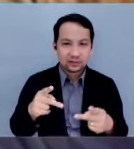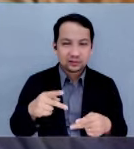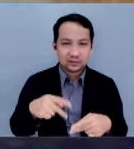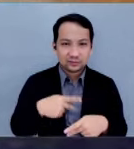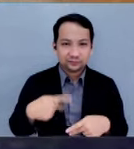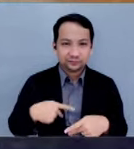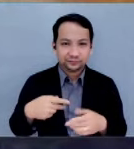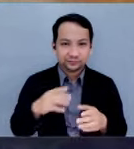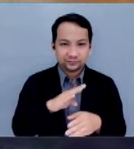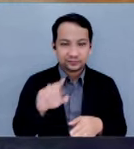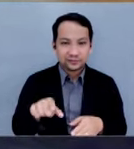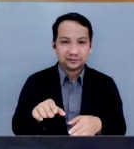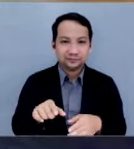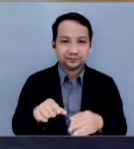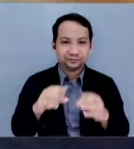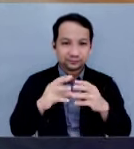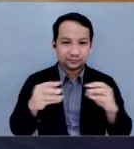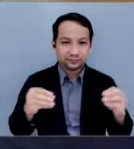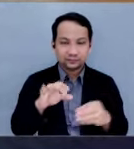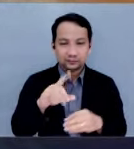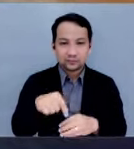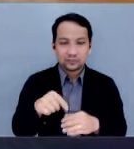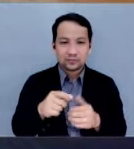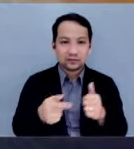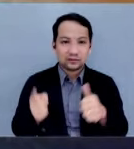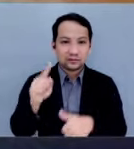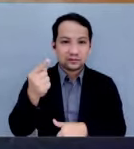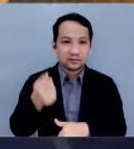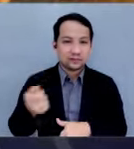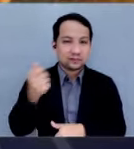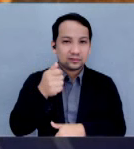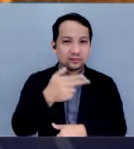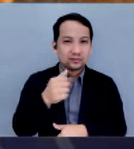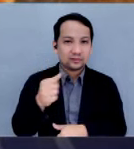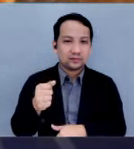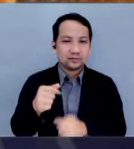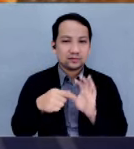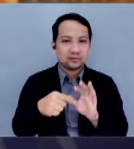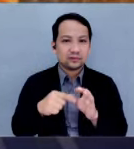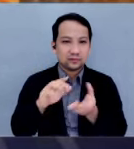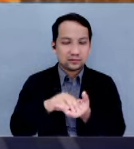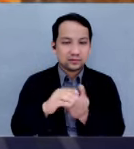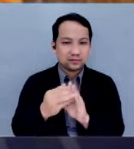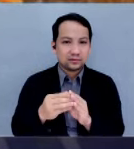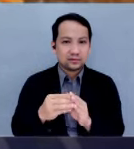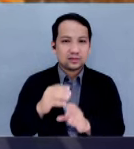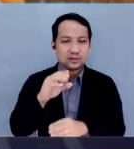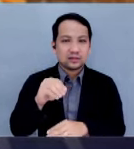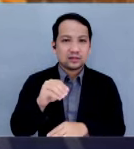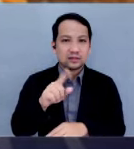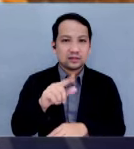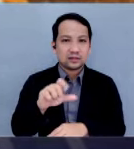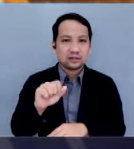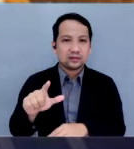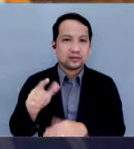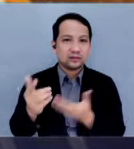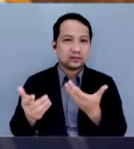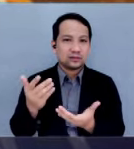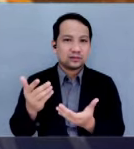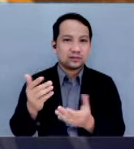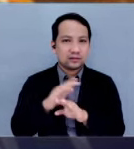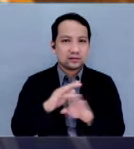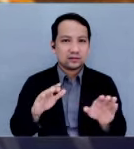at espasol. Nanguna naman sa listahan ng Indonesian version ng siomai. Nilinaw naman ng Taste Atlas na hindi dapat i-consider